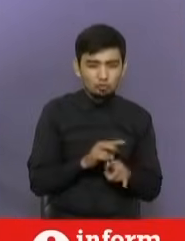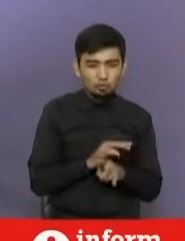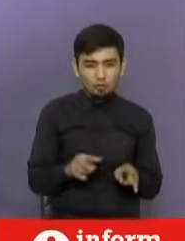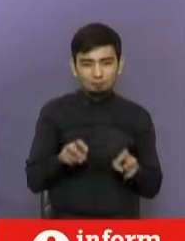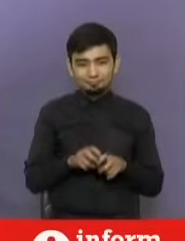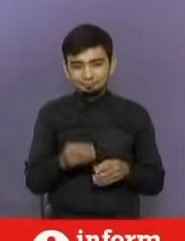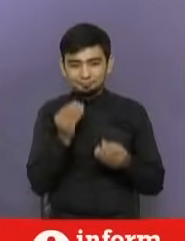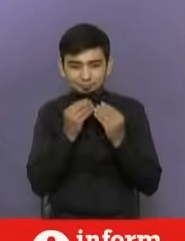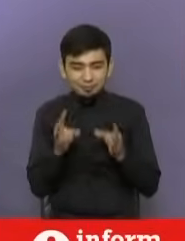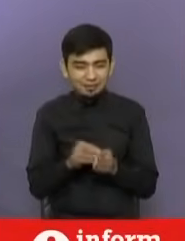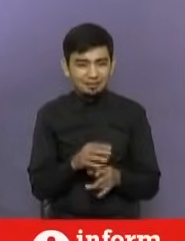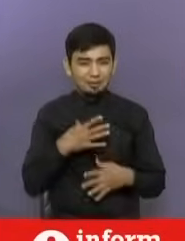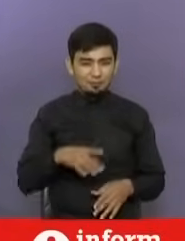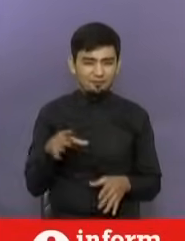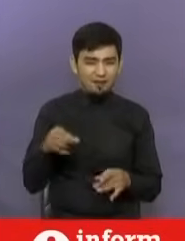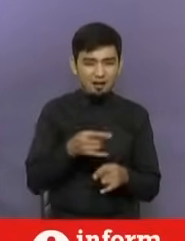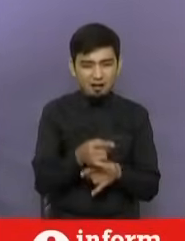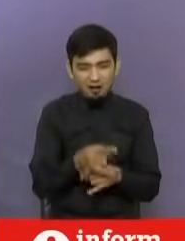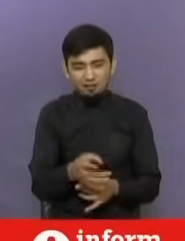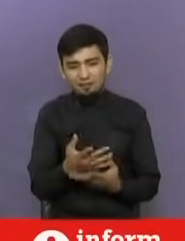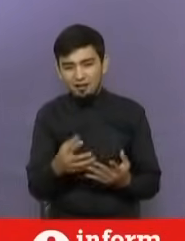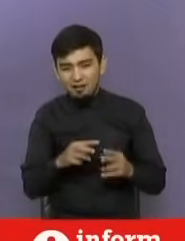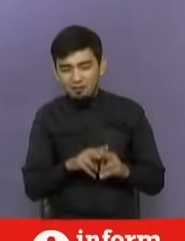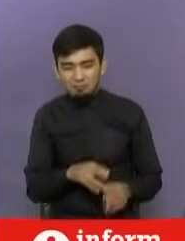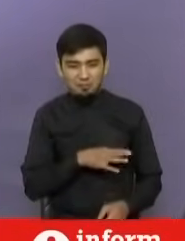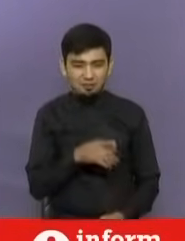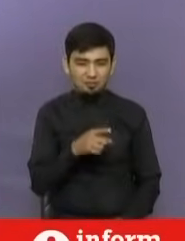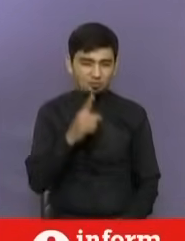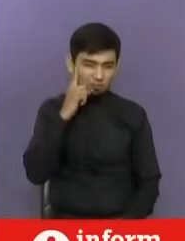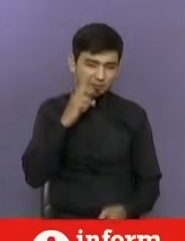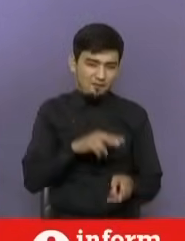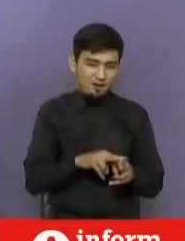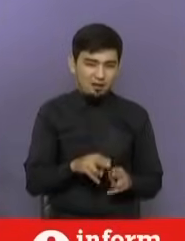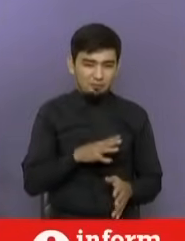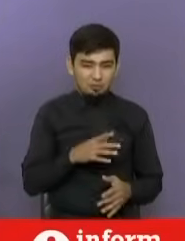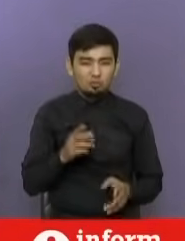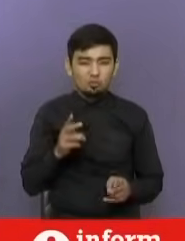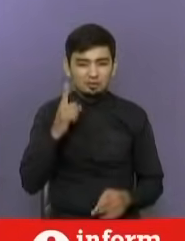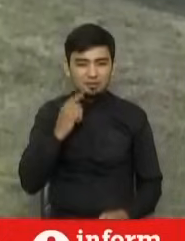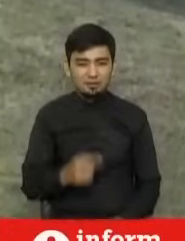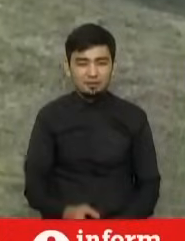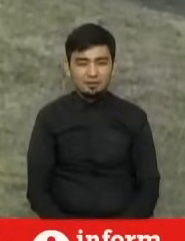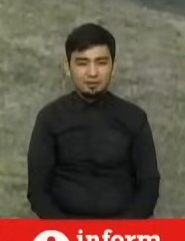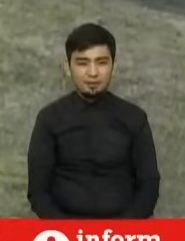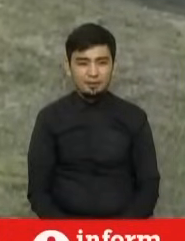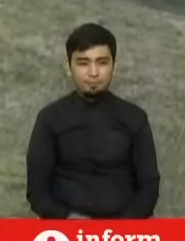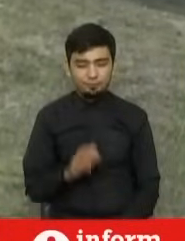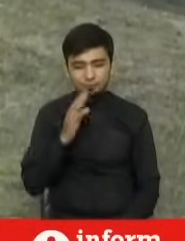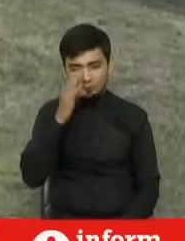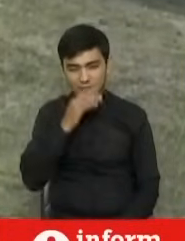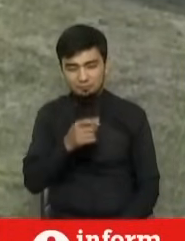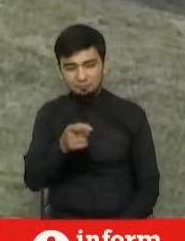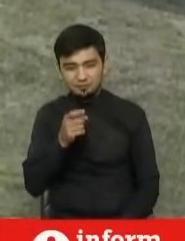садился его все булили не уверен повлияло ли это но кто знает родители